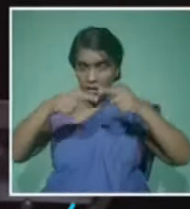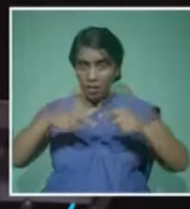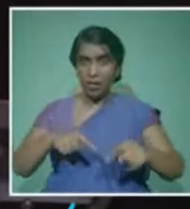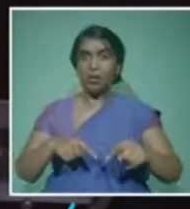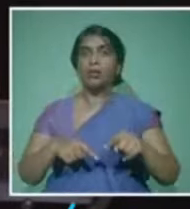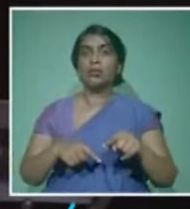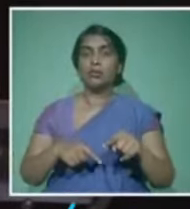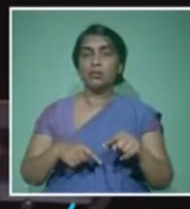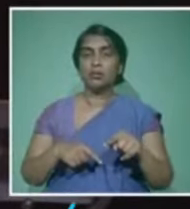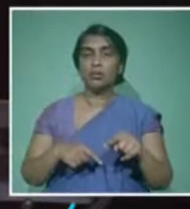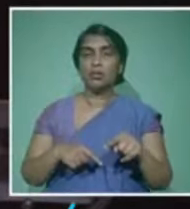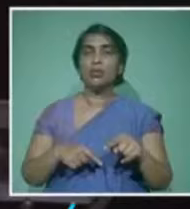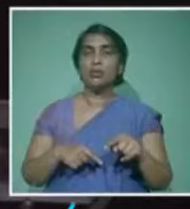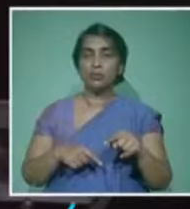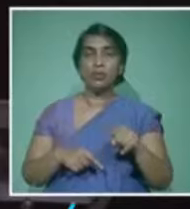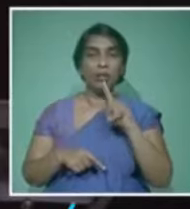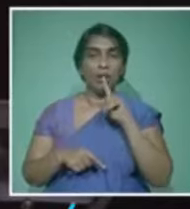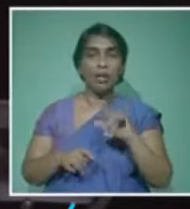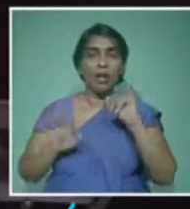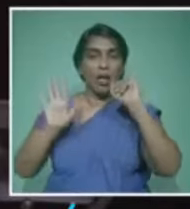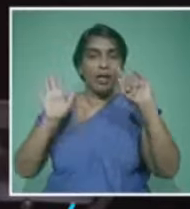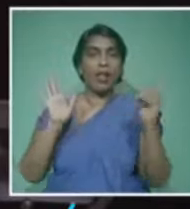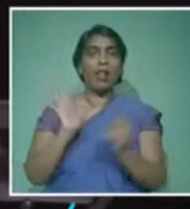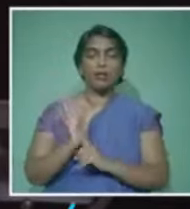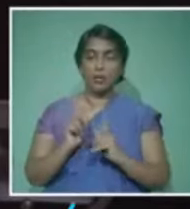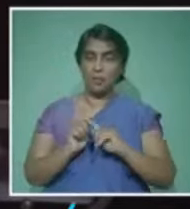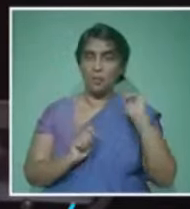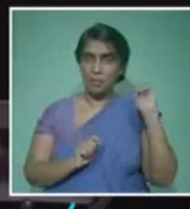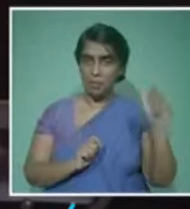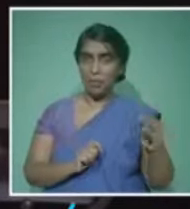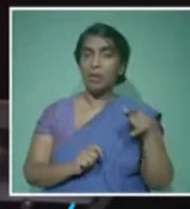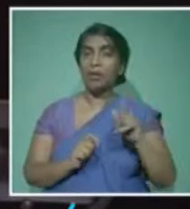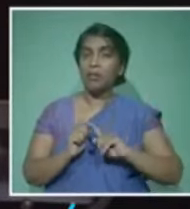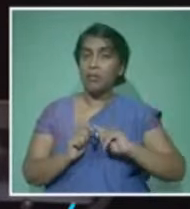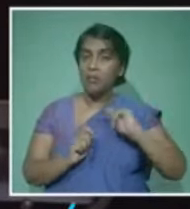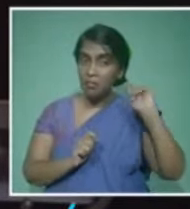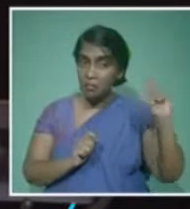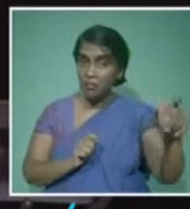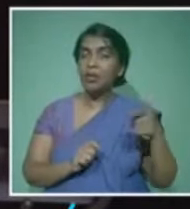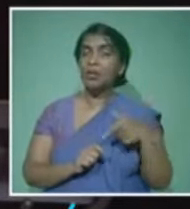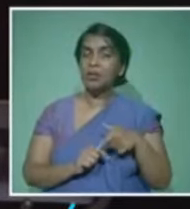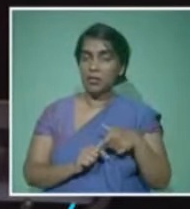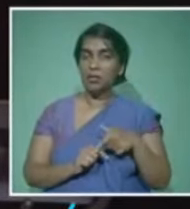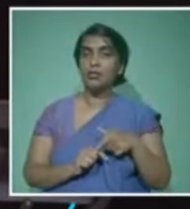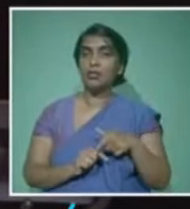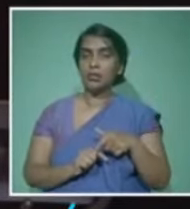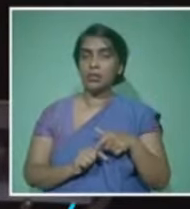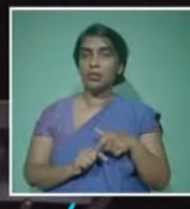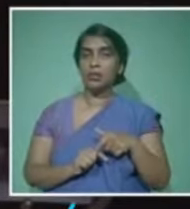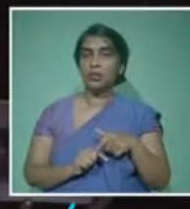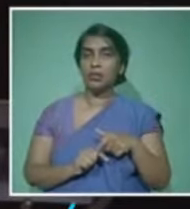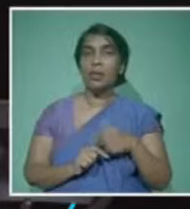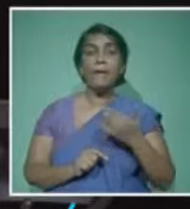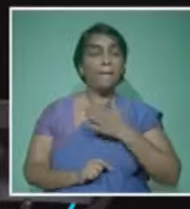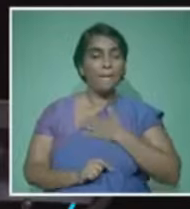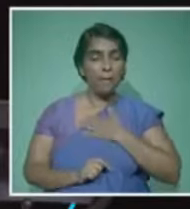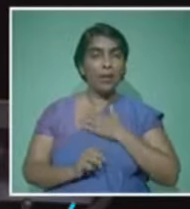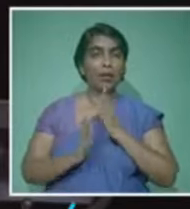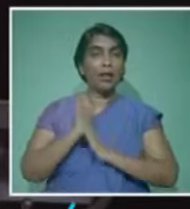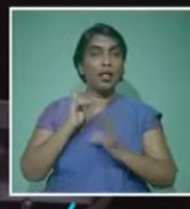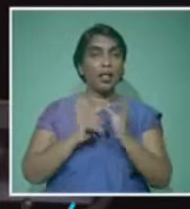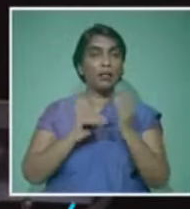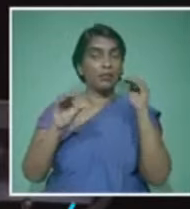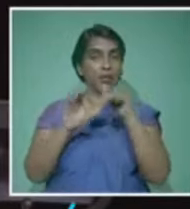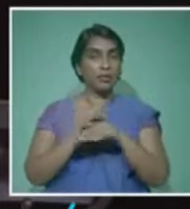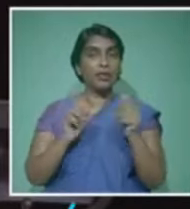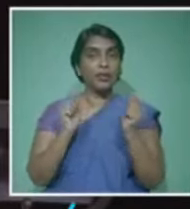නියෝජ කතානායකතුමනි දාලා තියෙන 6 ලක්ෂ ගන්නක් කියලා මේ ගෙවීම් කරන්න තියෙන කරු කතානායකතුමනි මම අමාත්‍යරය විදිහට